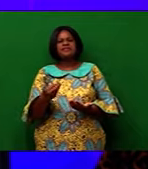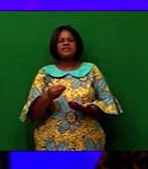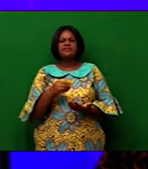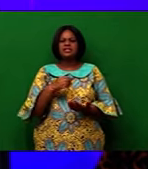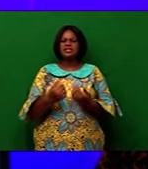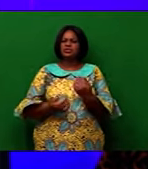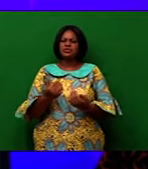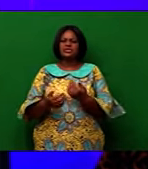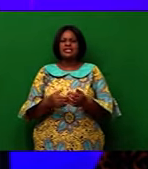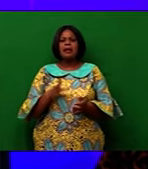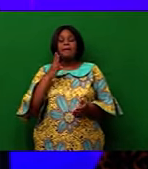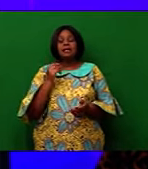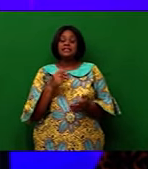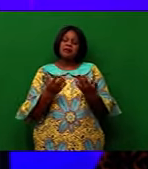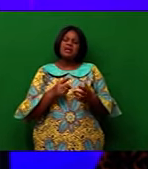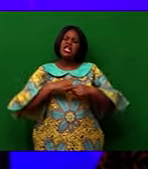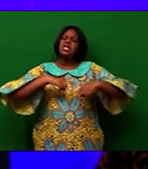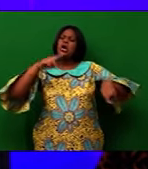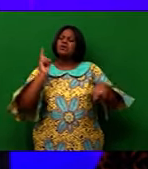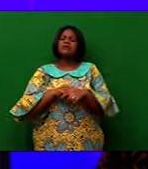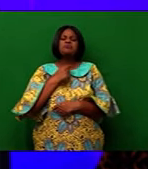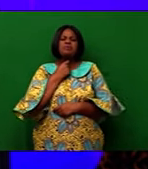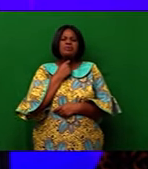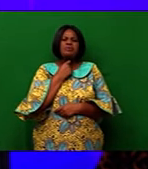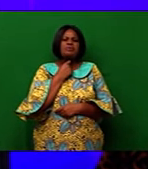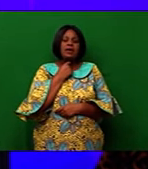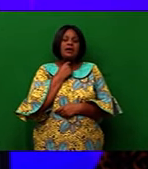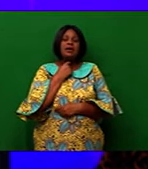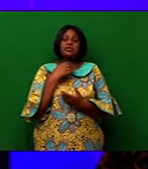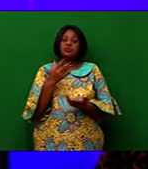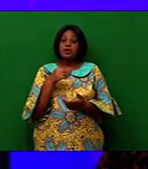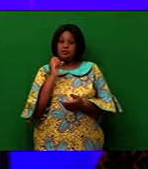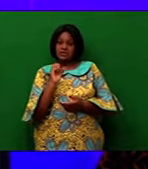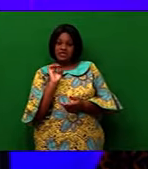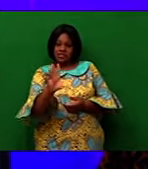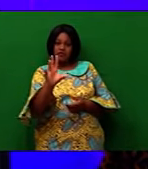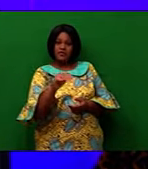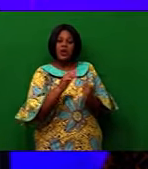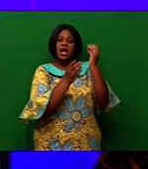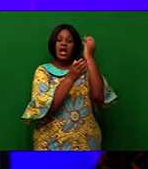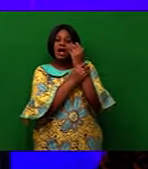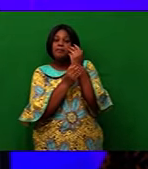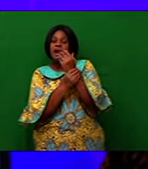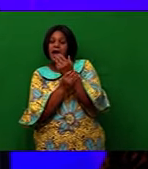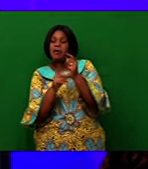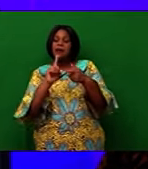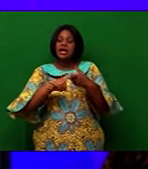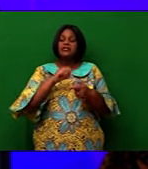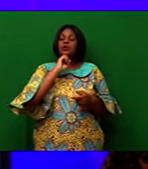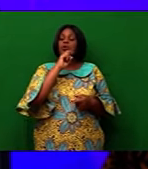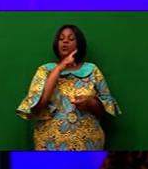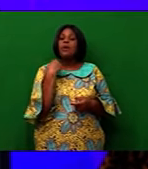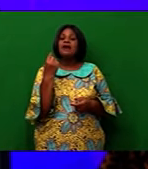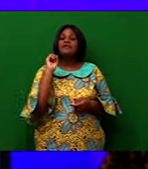mudzimai wakati pamwe uyu ndiye unogona kukuitira mwana ndokutsvaga barika isu sevatendi tinotenda kuna